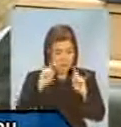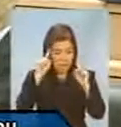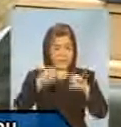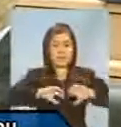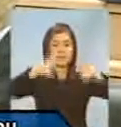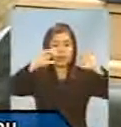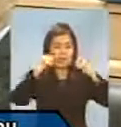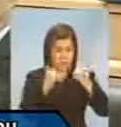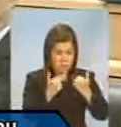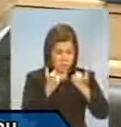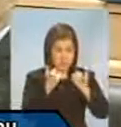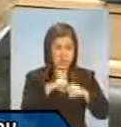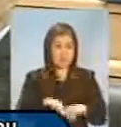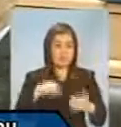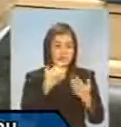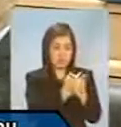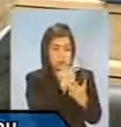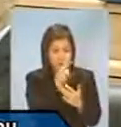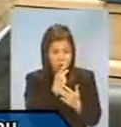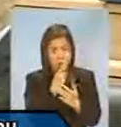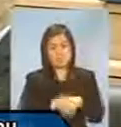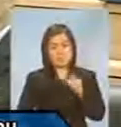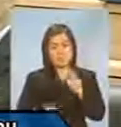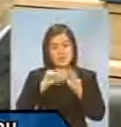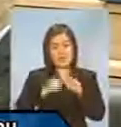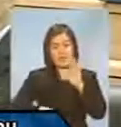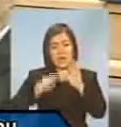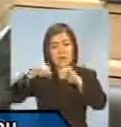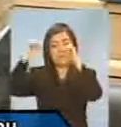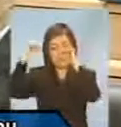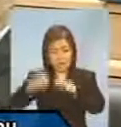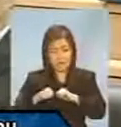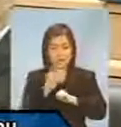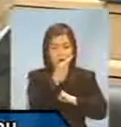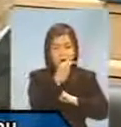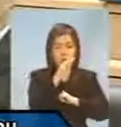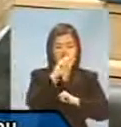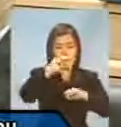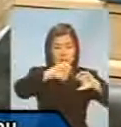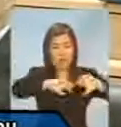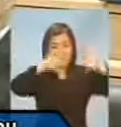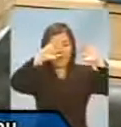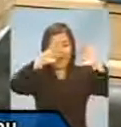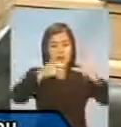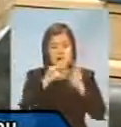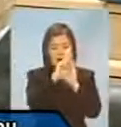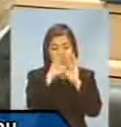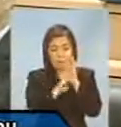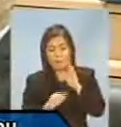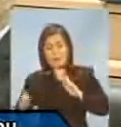งนะสรุปแล้วเนี่ย7ปีทำถึงได้แค่นครราชสีมากับหัว